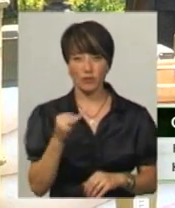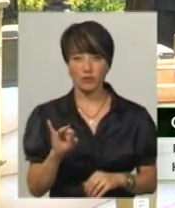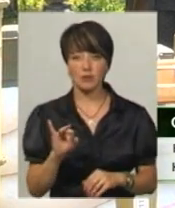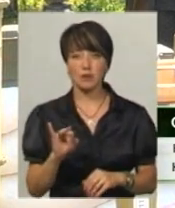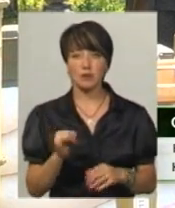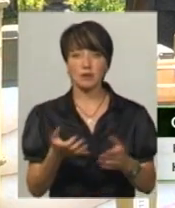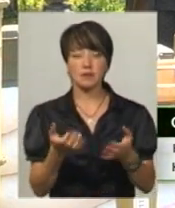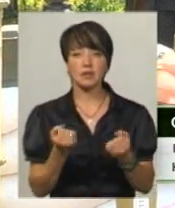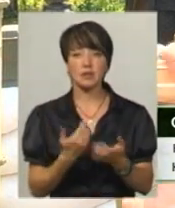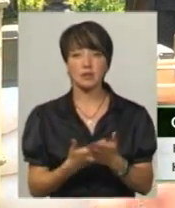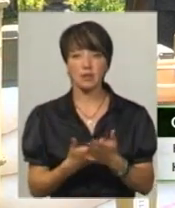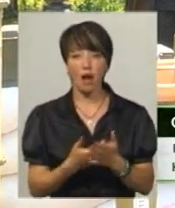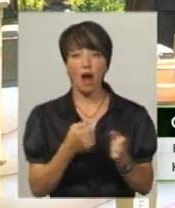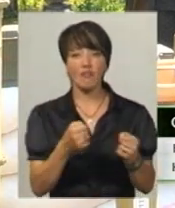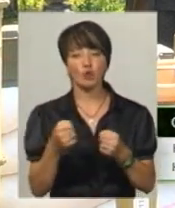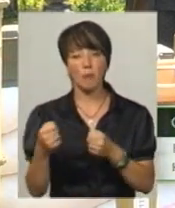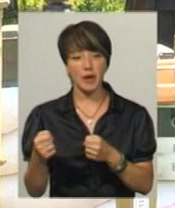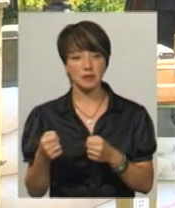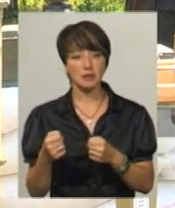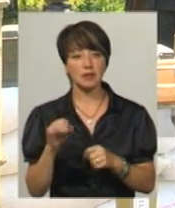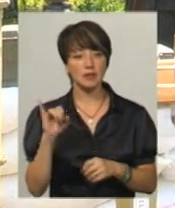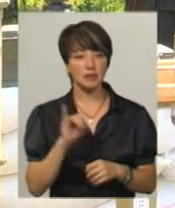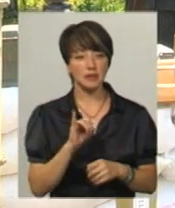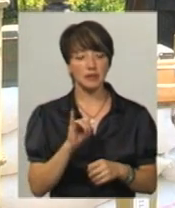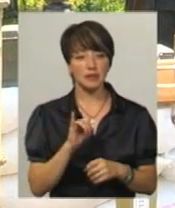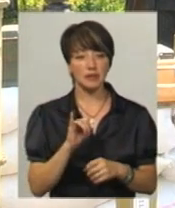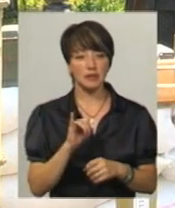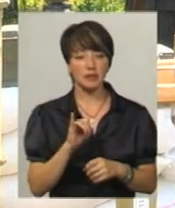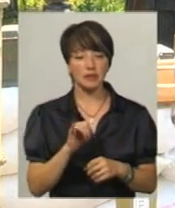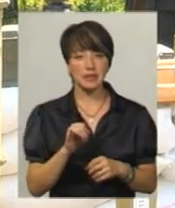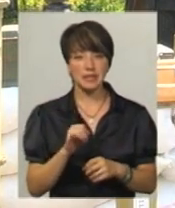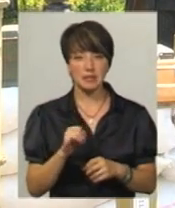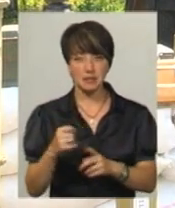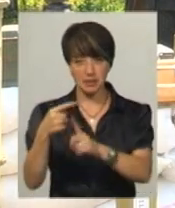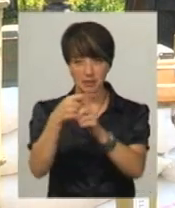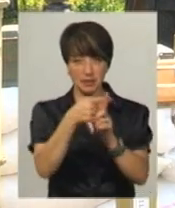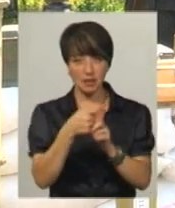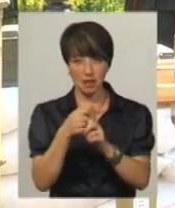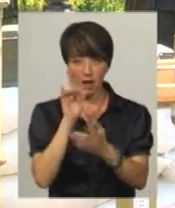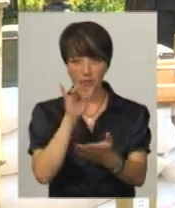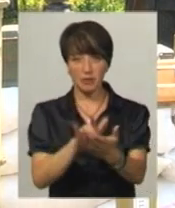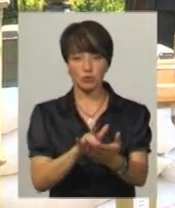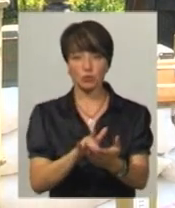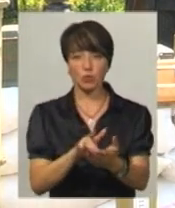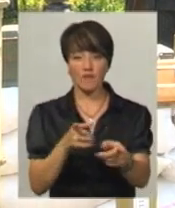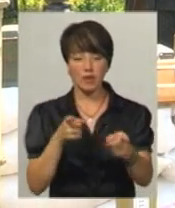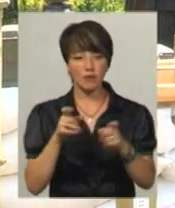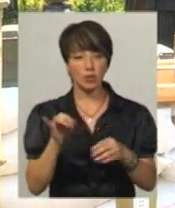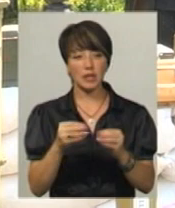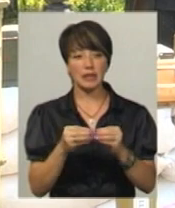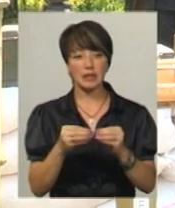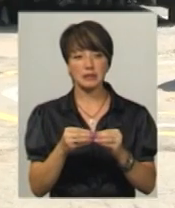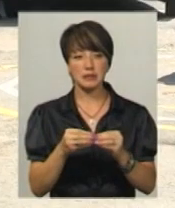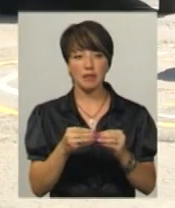взяли автомат пневматичний і гвинтівку снайперську теж вже тут вже взяли. І, ну і плюс ще 10